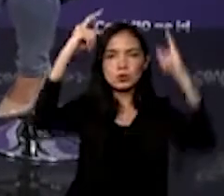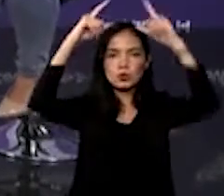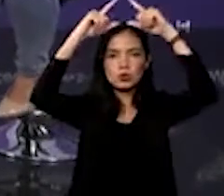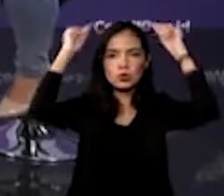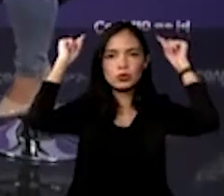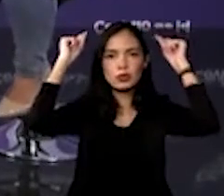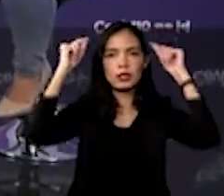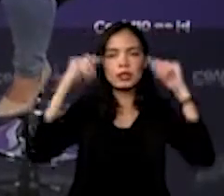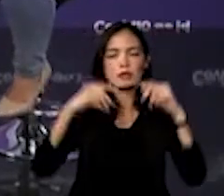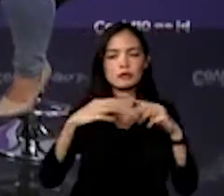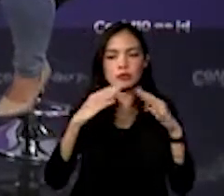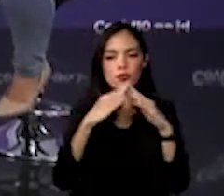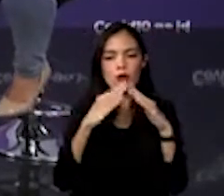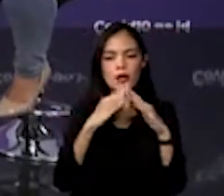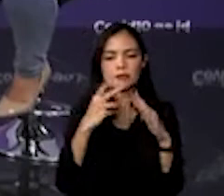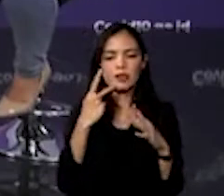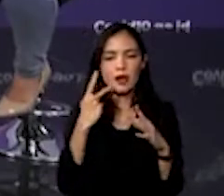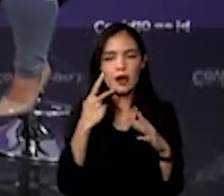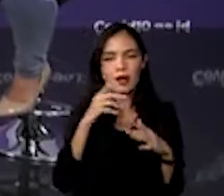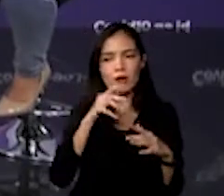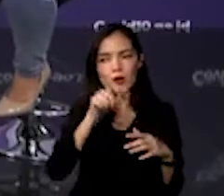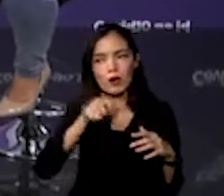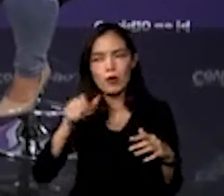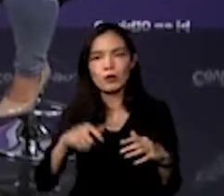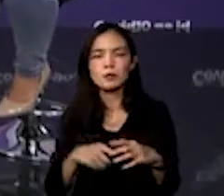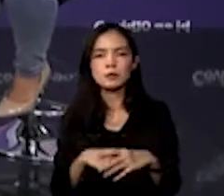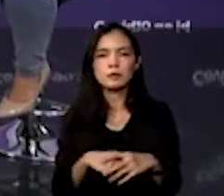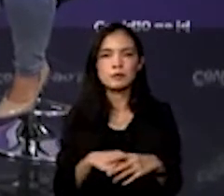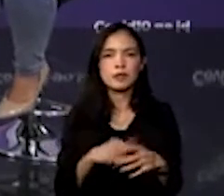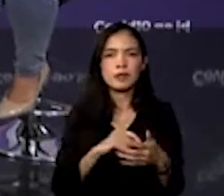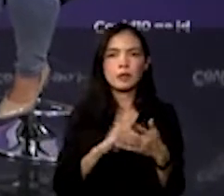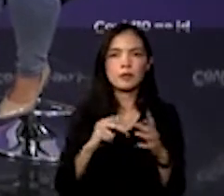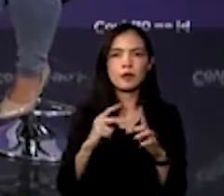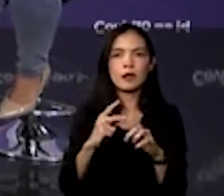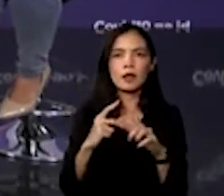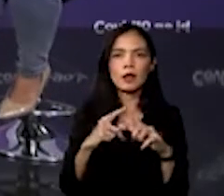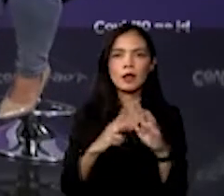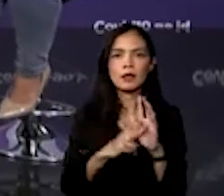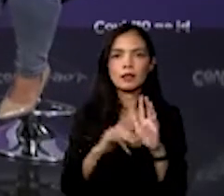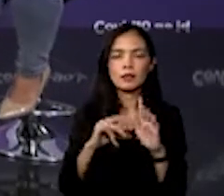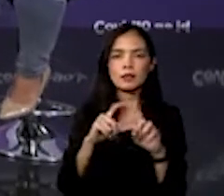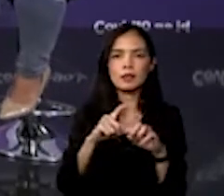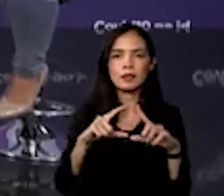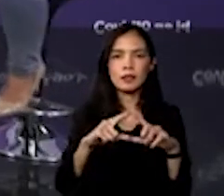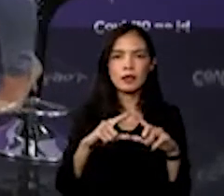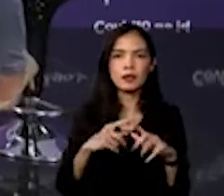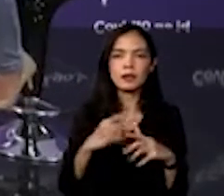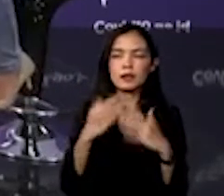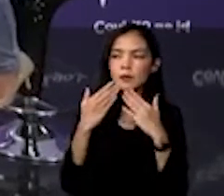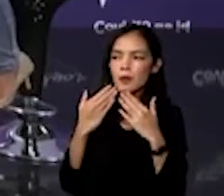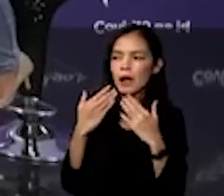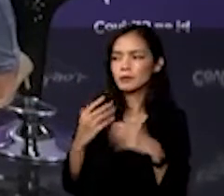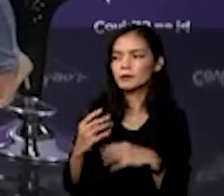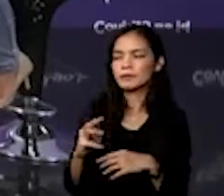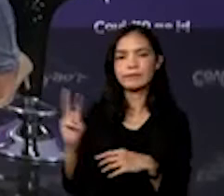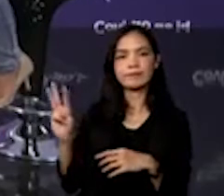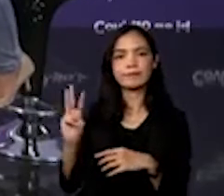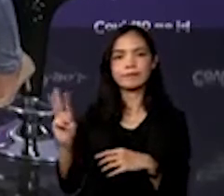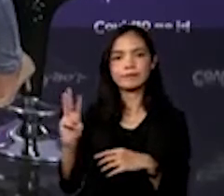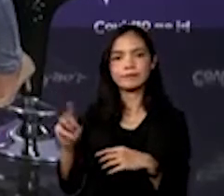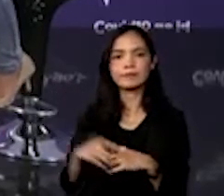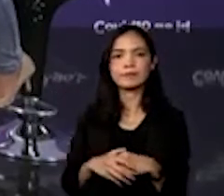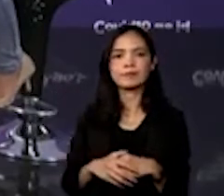kita oleh karena itu saya Han Maulid beserta k yang bertugas Mur diri ter sekali lagi terima kasih untuk Dr Ar kemudian